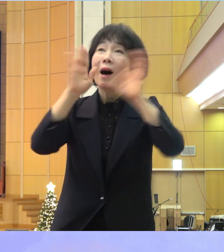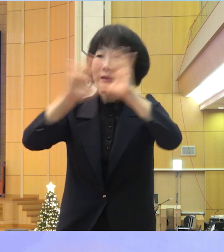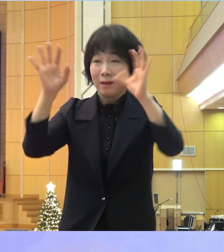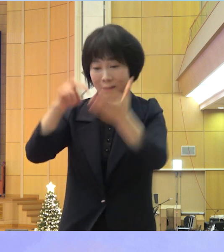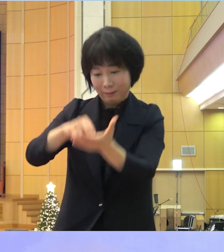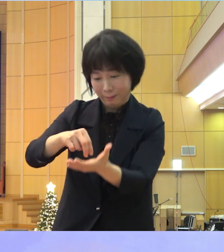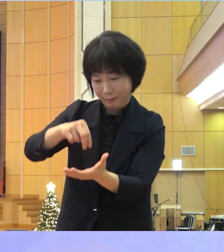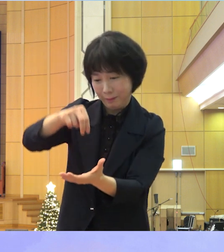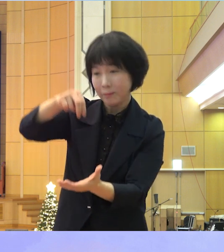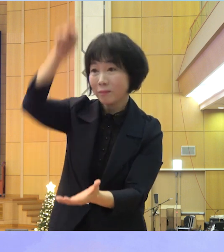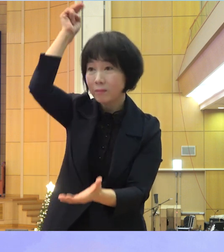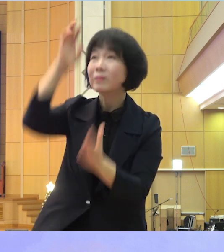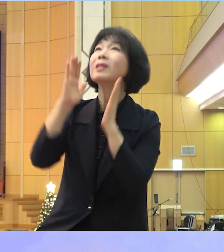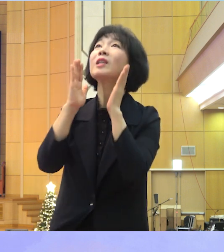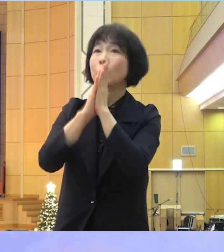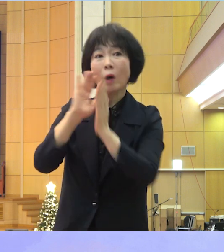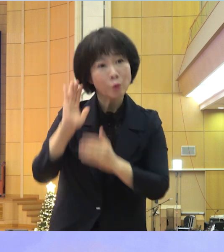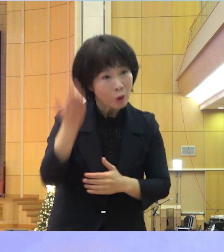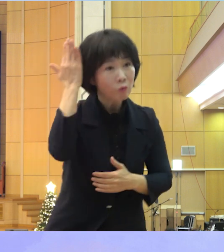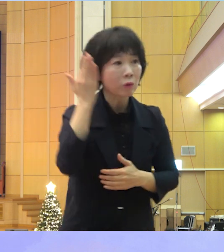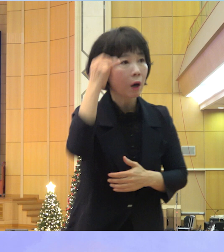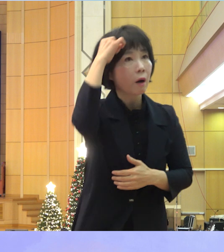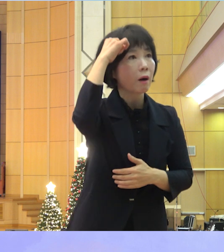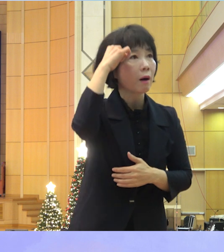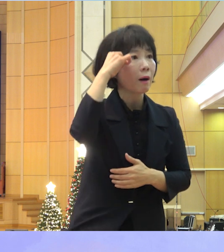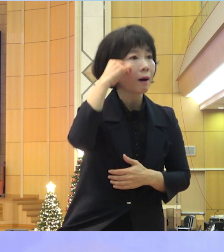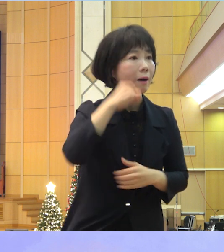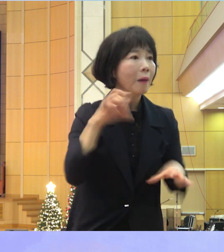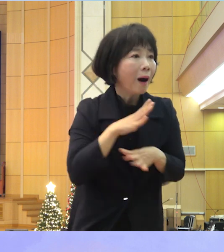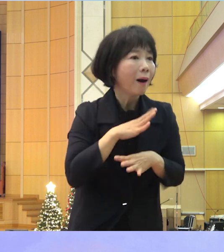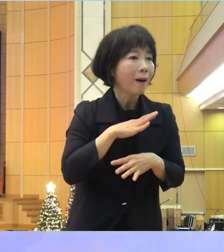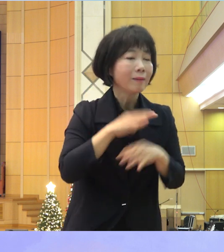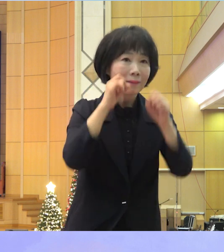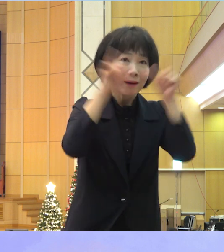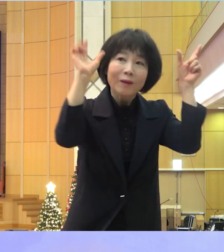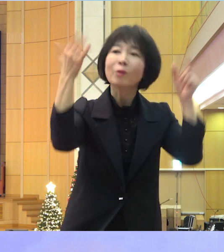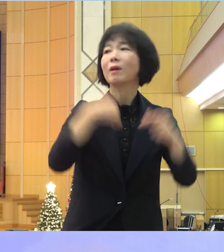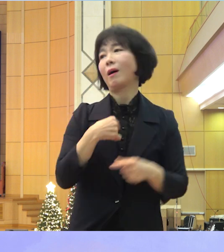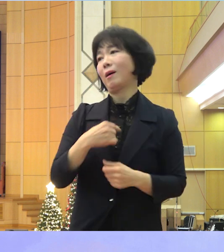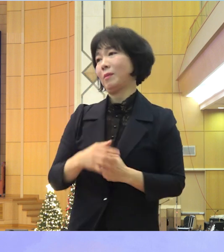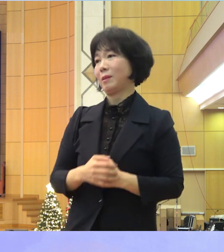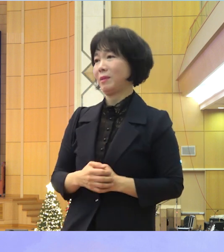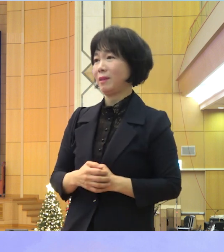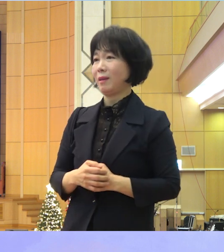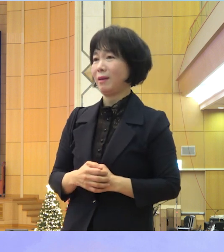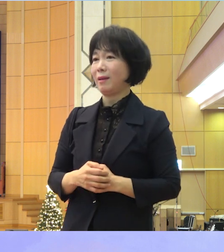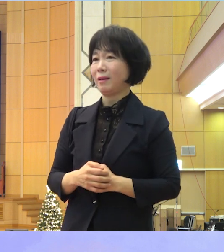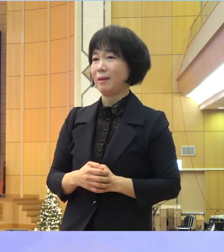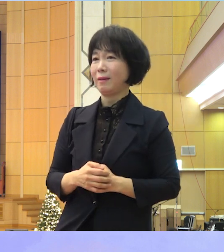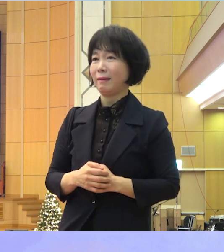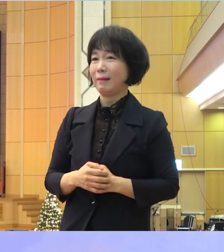있는 그런 기도도 하게 되고 신앙이 완전히 업이 되는구나. 할렐루야.